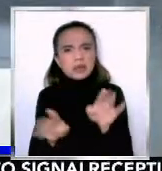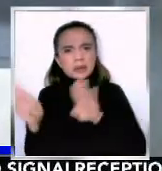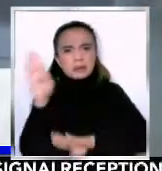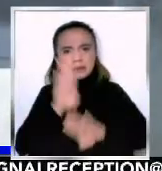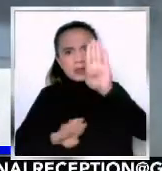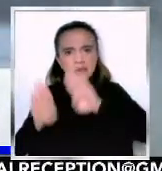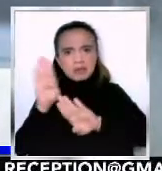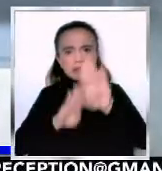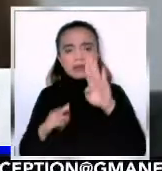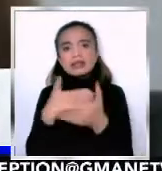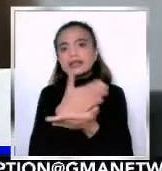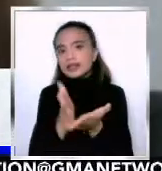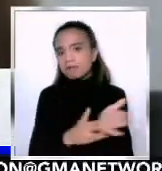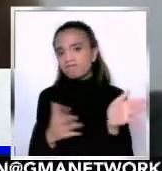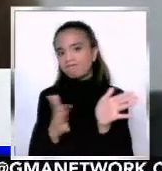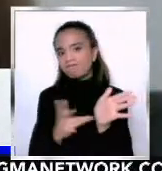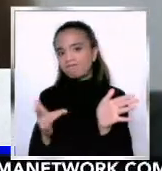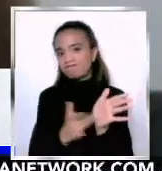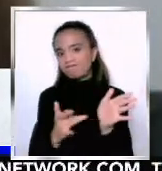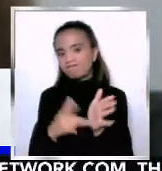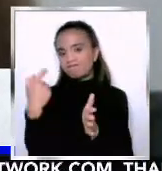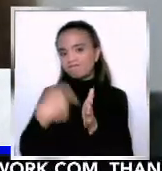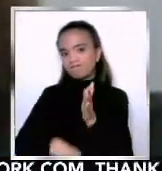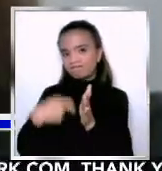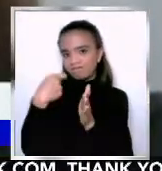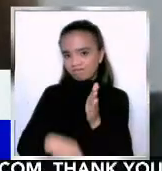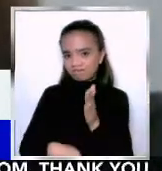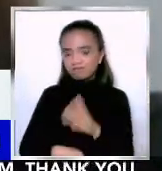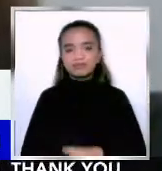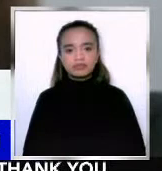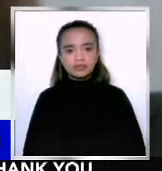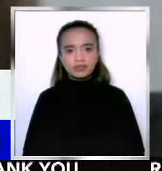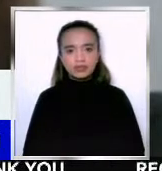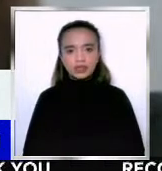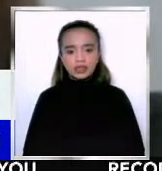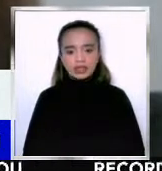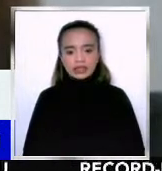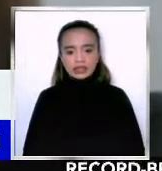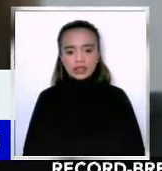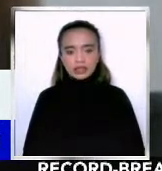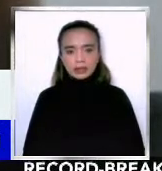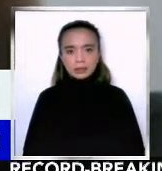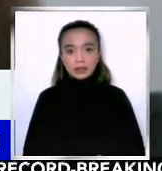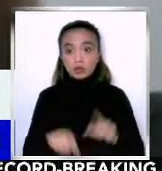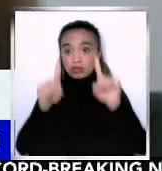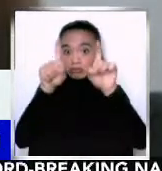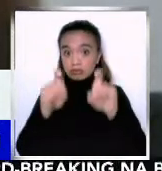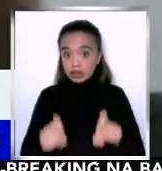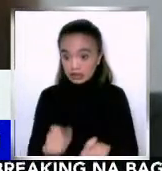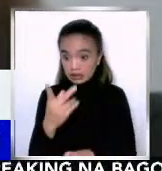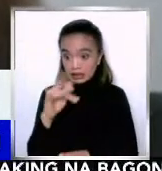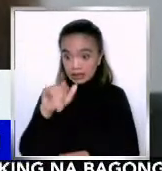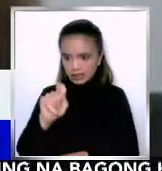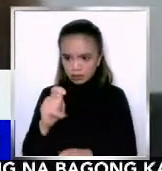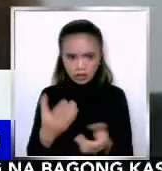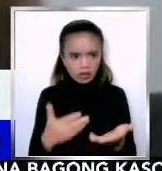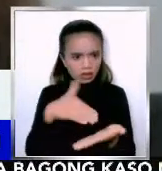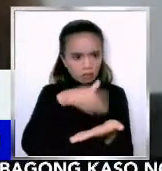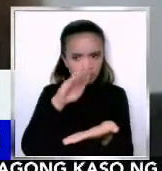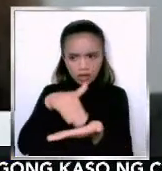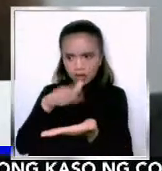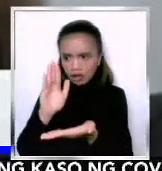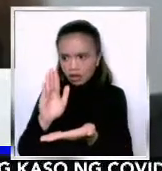nananamantala ng presyo ng mga ito. Yung mga may overpricing ng mga test kits na yan, i-covered na siya nung